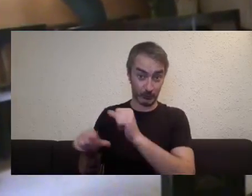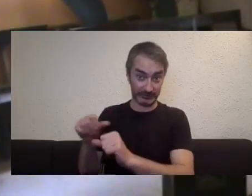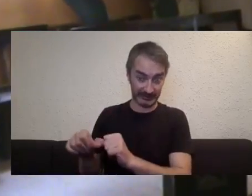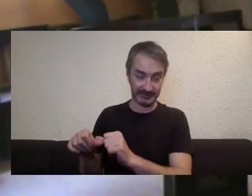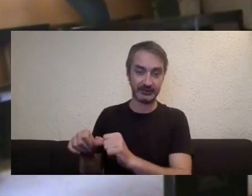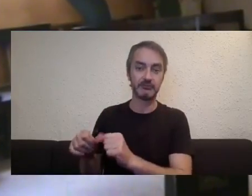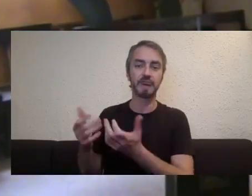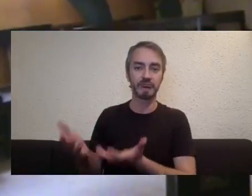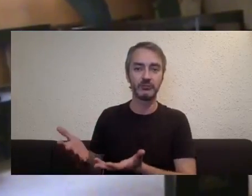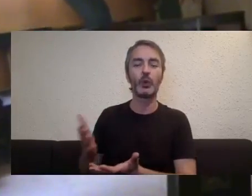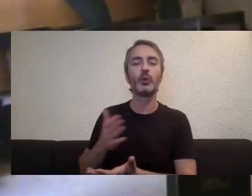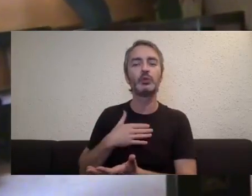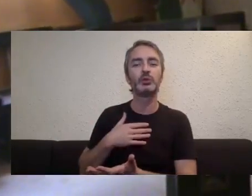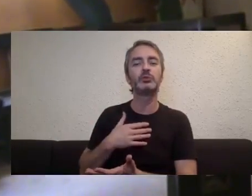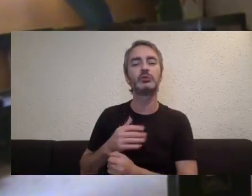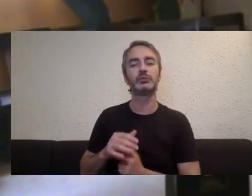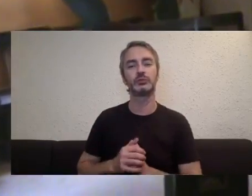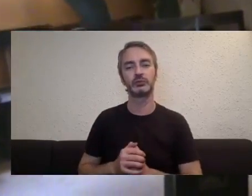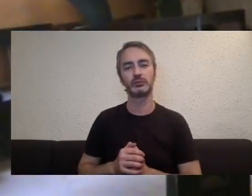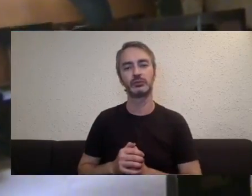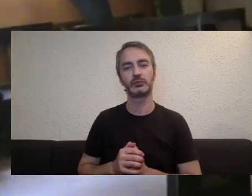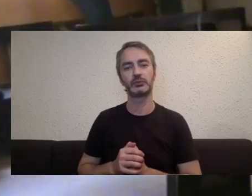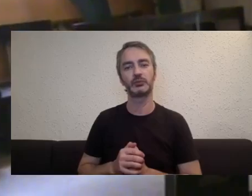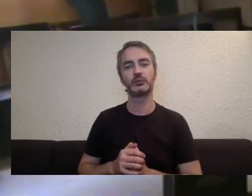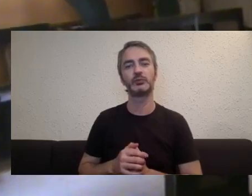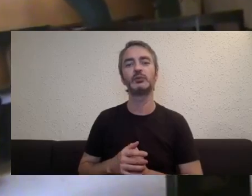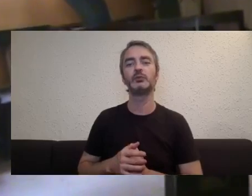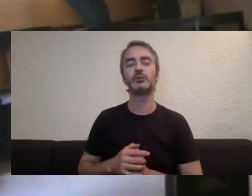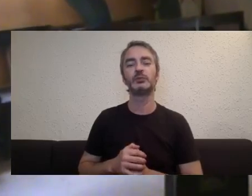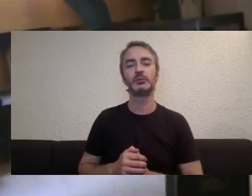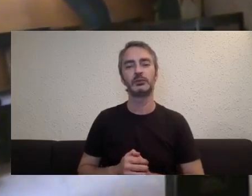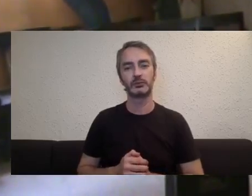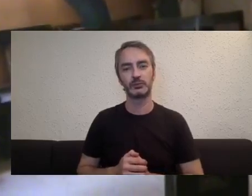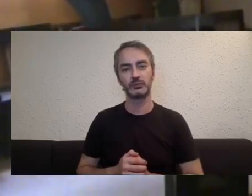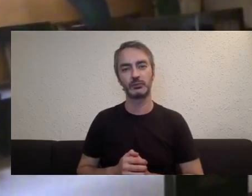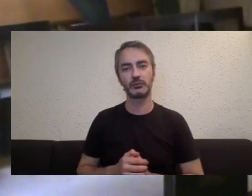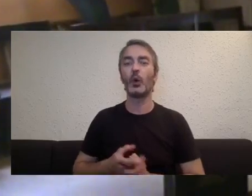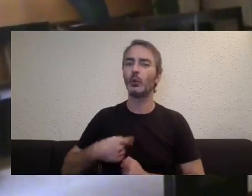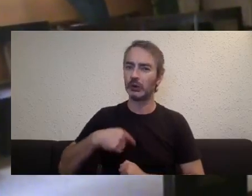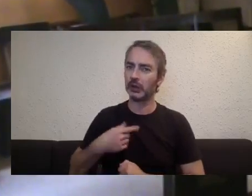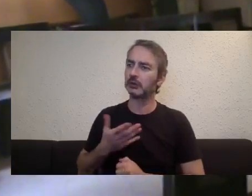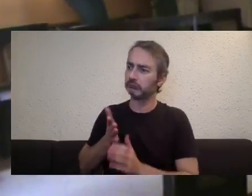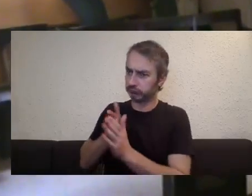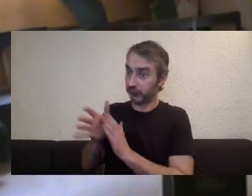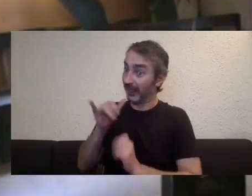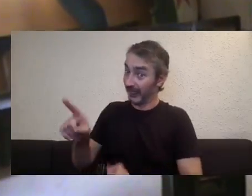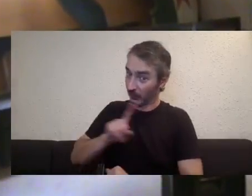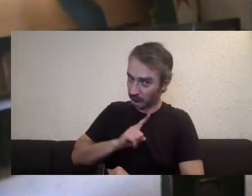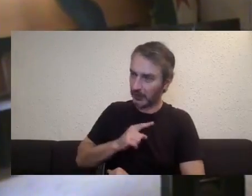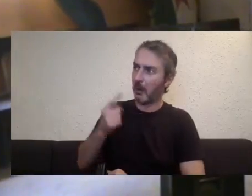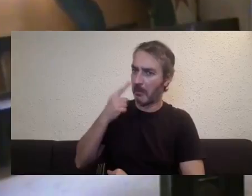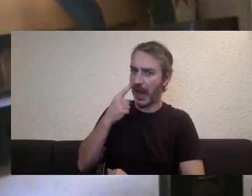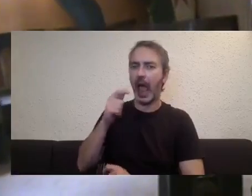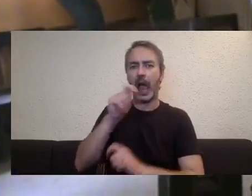procés judicial, doncs, volem donar tot un suport, bueno, volem donar a conèixer tot el suport que tenim